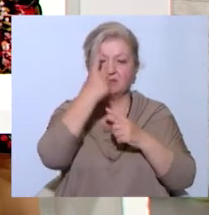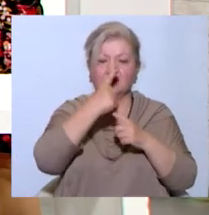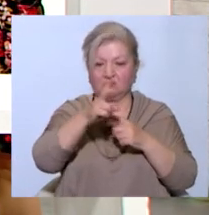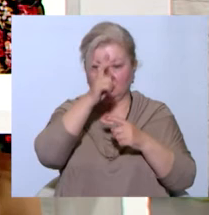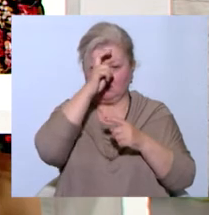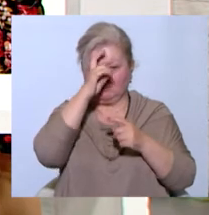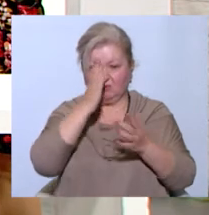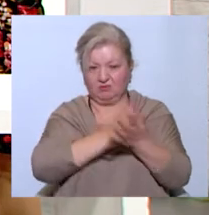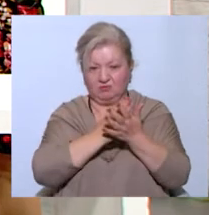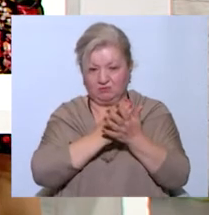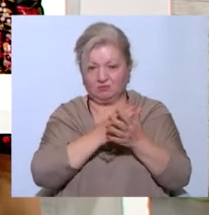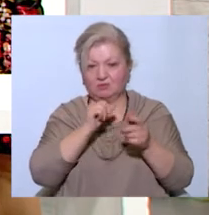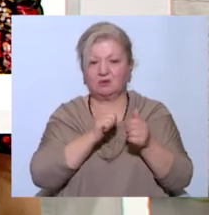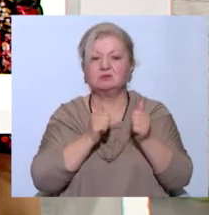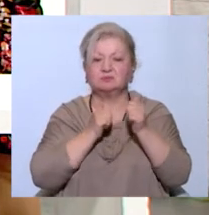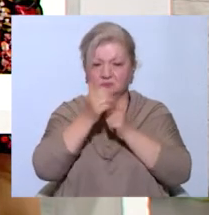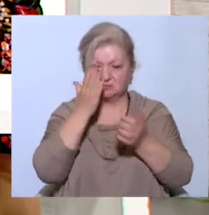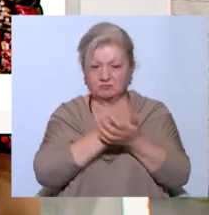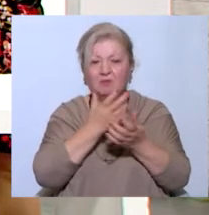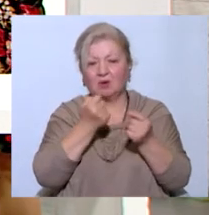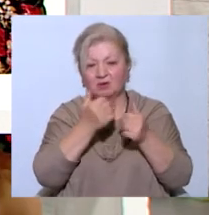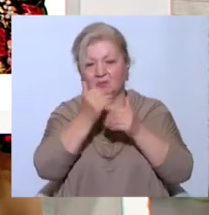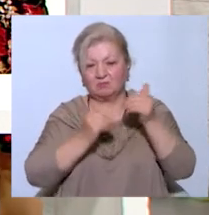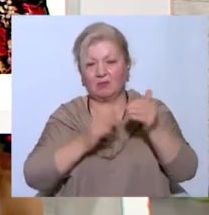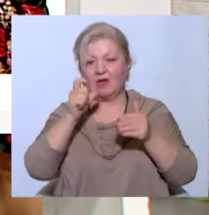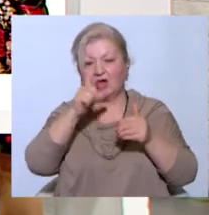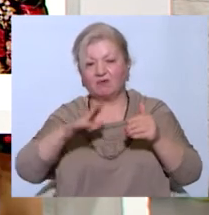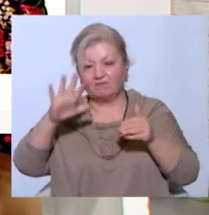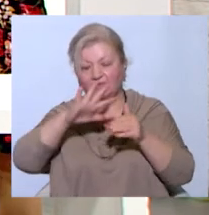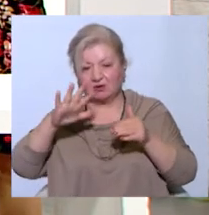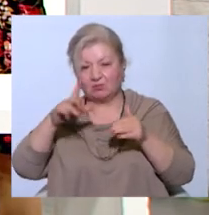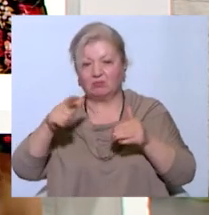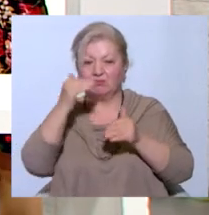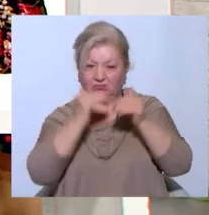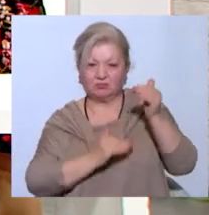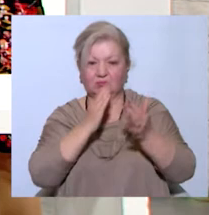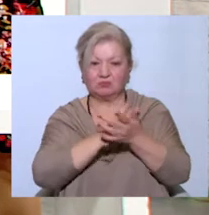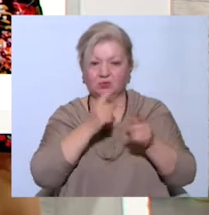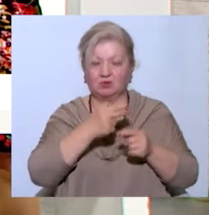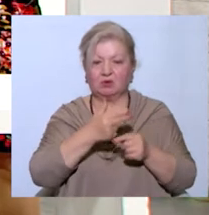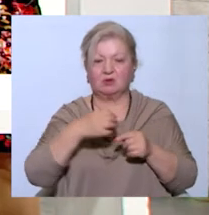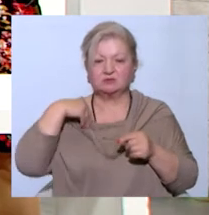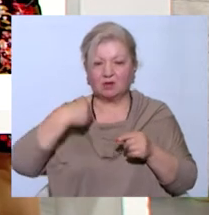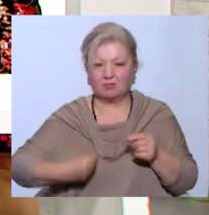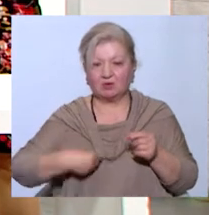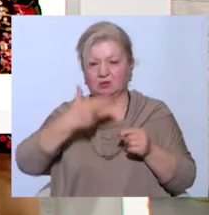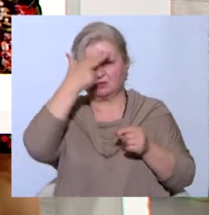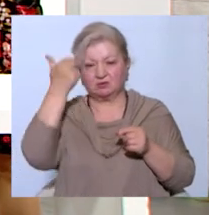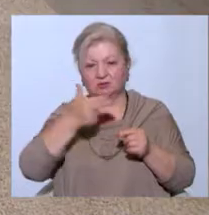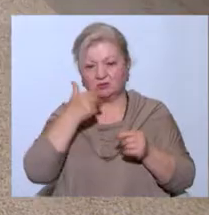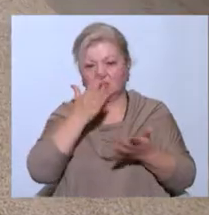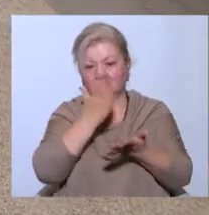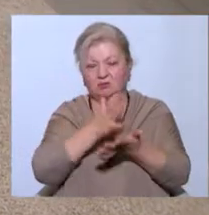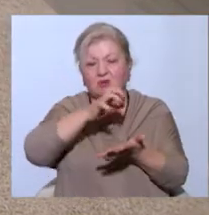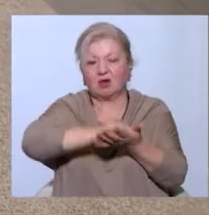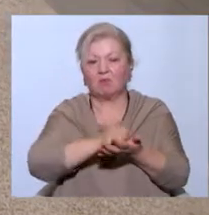უნდა, წარმოებით ევროპის წამყვან სახელმწიფოებს ჩამორჩება, საფრანგეთს და იტალია იკავებს წარმოების თვალსაზრისით ღვინოების პირველ ადგილს